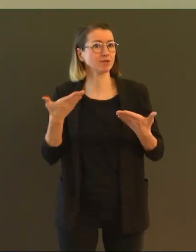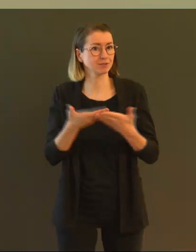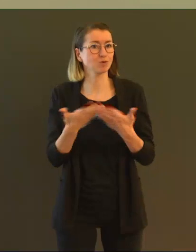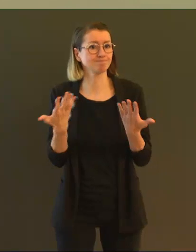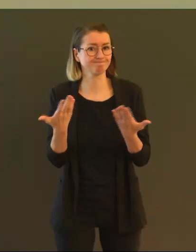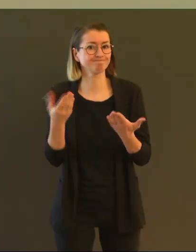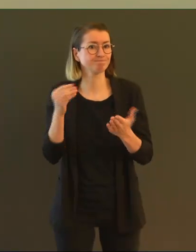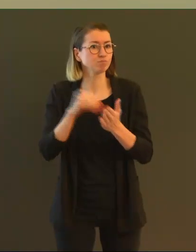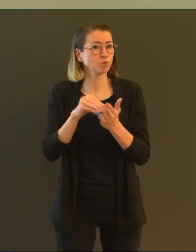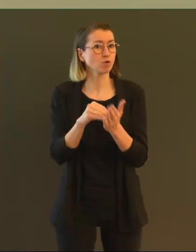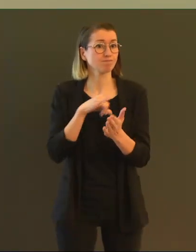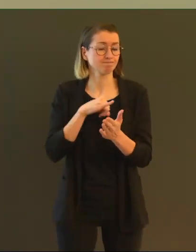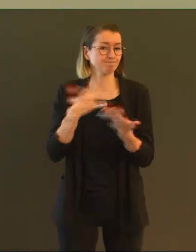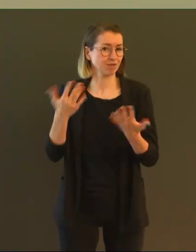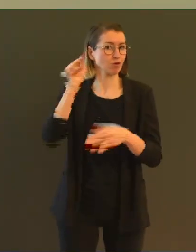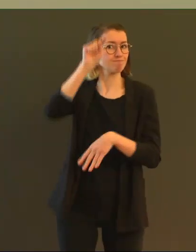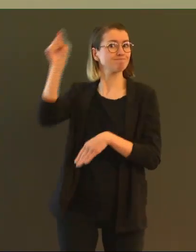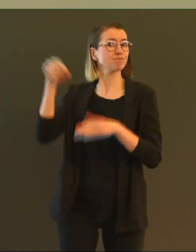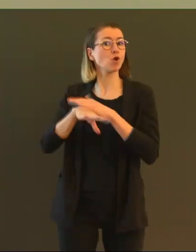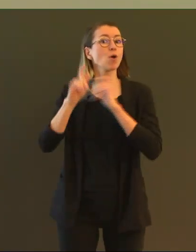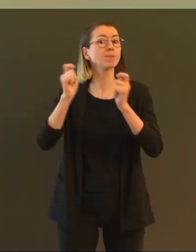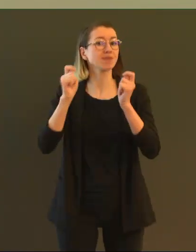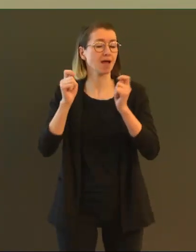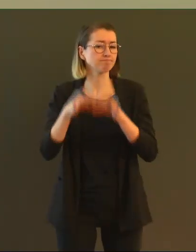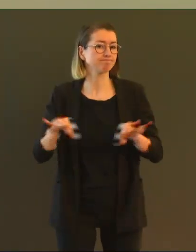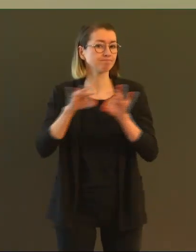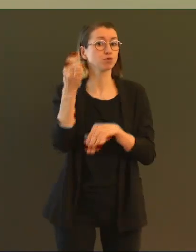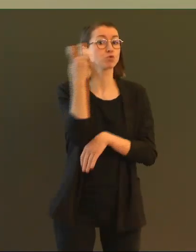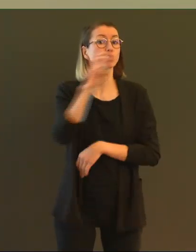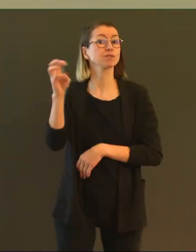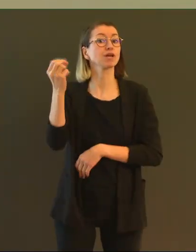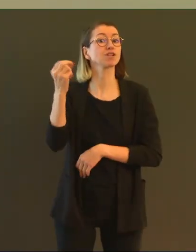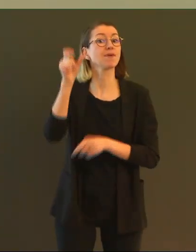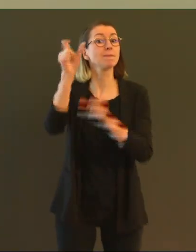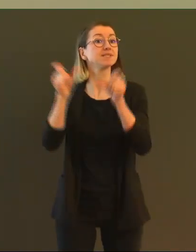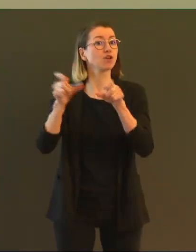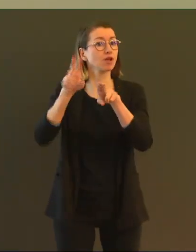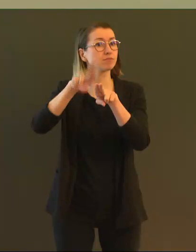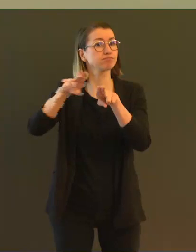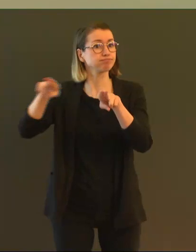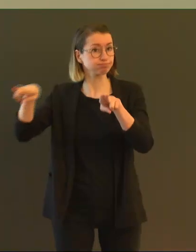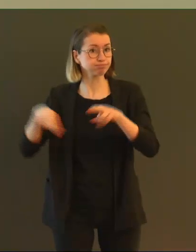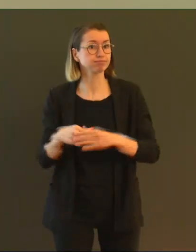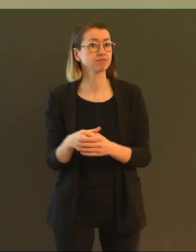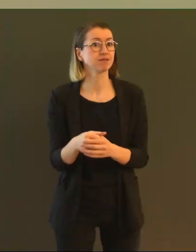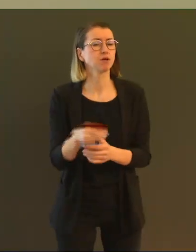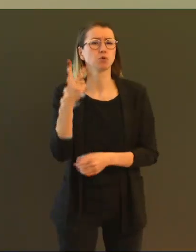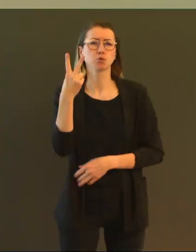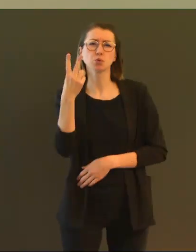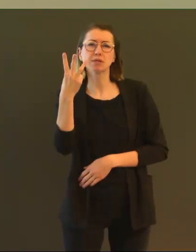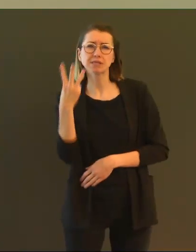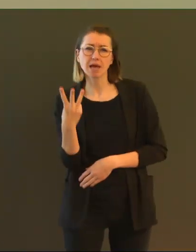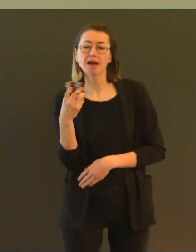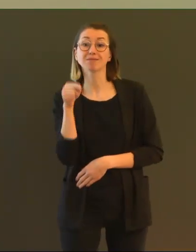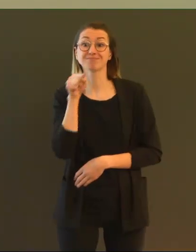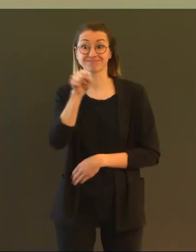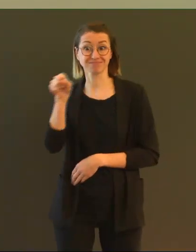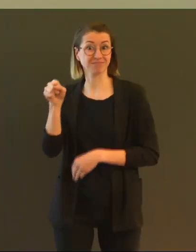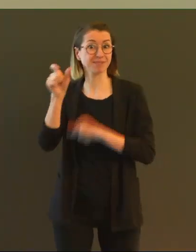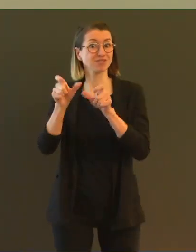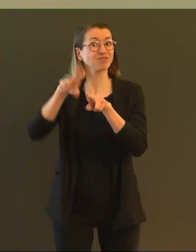380 patients qui se trouvent en soins intensifs, dont 2 tiers à peu près sont en assistance